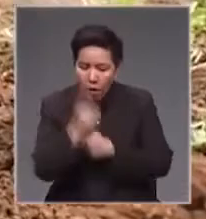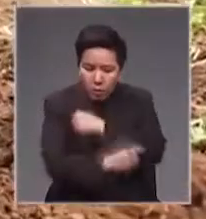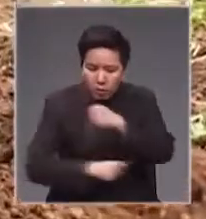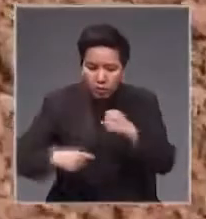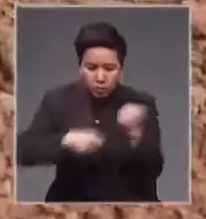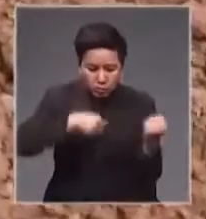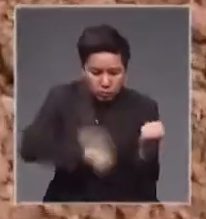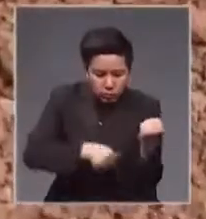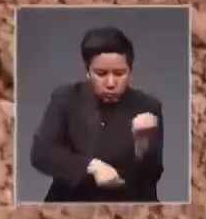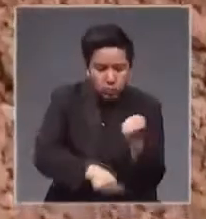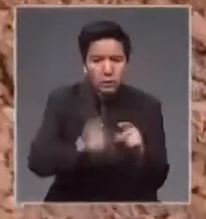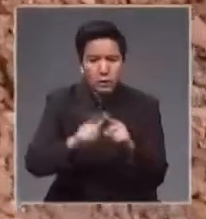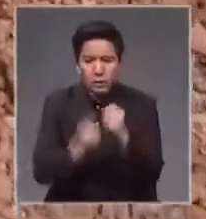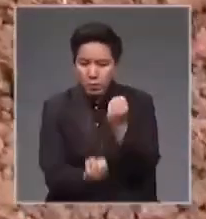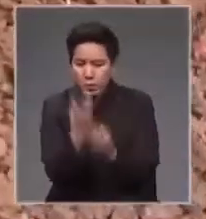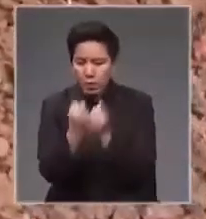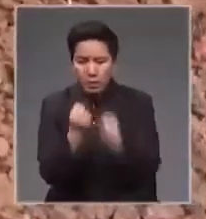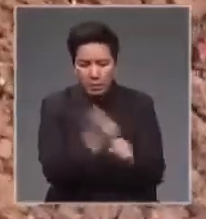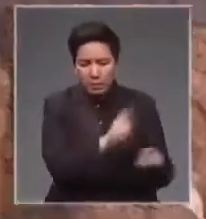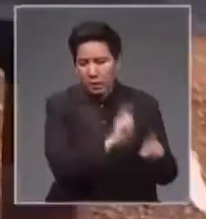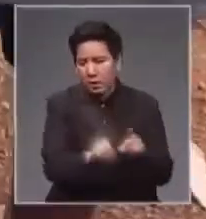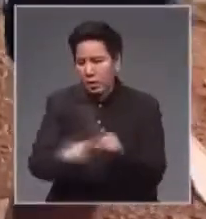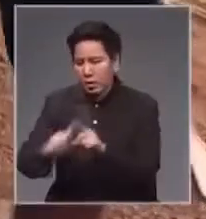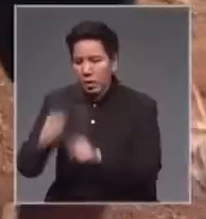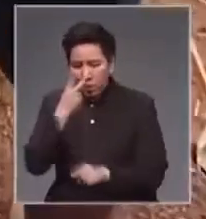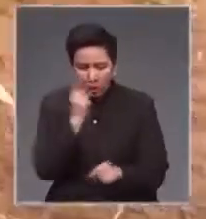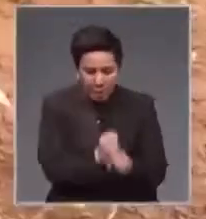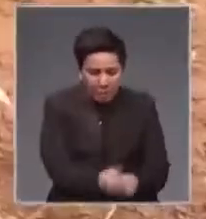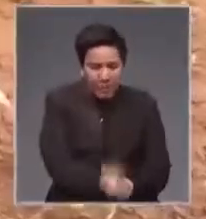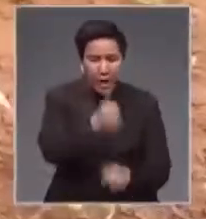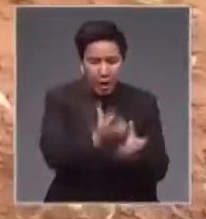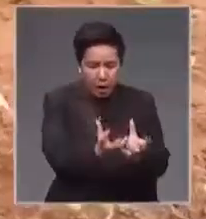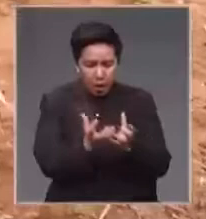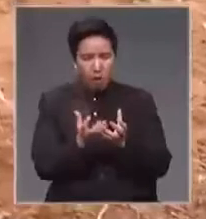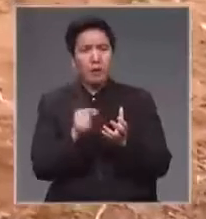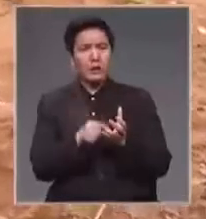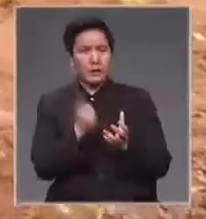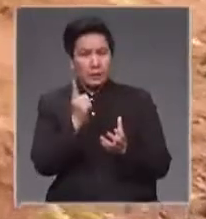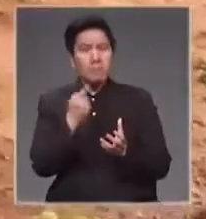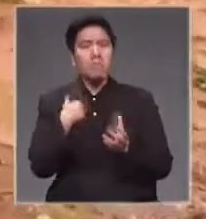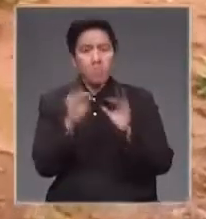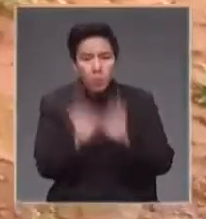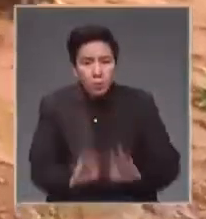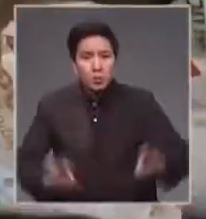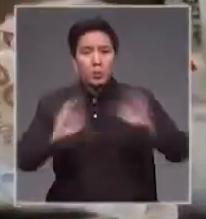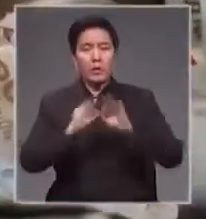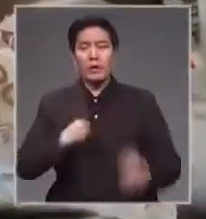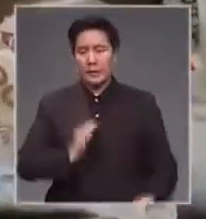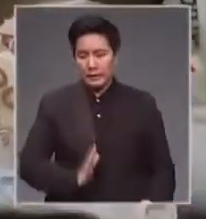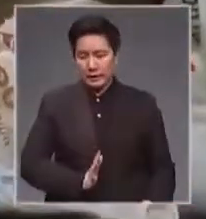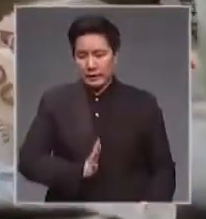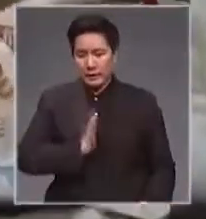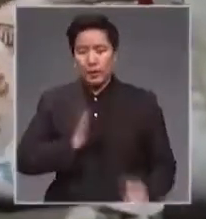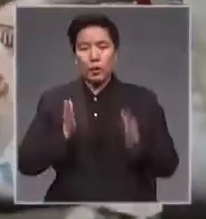นอยากให้รู้ว่าการทำแต่ละอย่างออกมานั้นกว่าจะได้ผลนั้นยากเย็นเพียงใดอยากให้เห็นคุณค่าความมีเกียรติมีศักดิ์ศรี